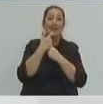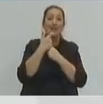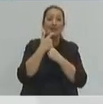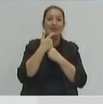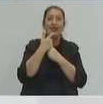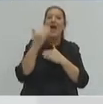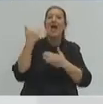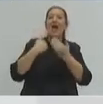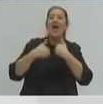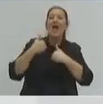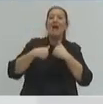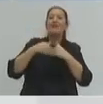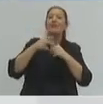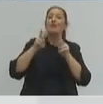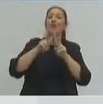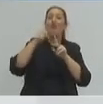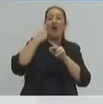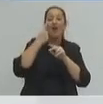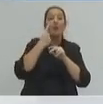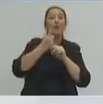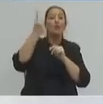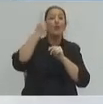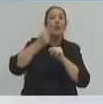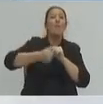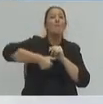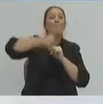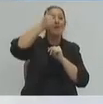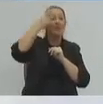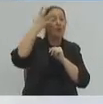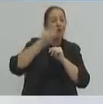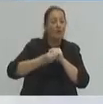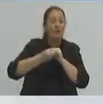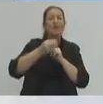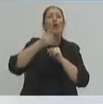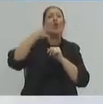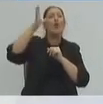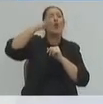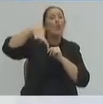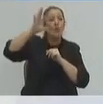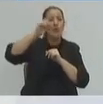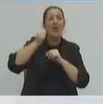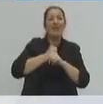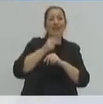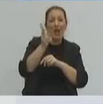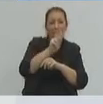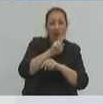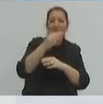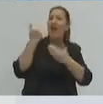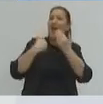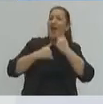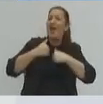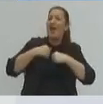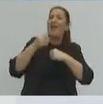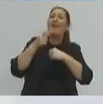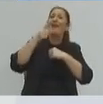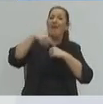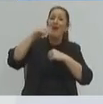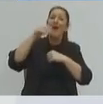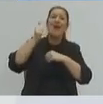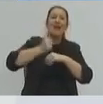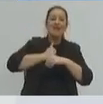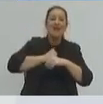Gazi Mustafa Kemal Atatürk başta olmak üzere tüm ve şehit ve gazilerimizi rahmet, şükran ve